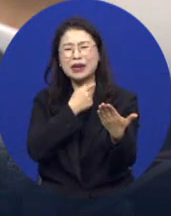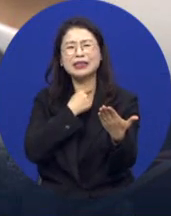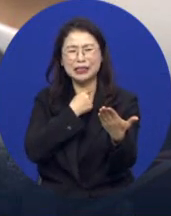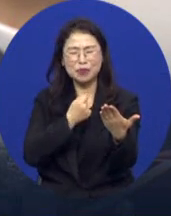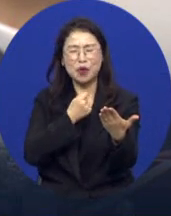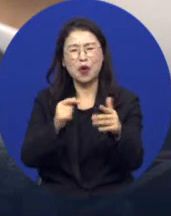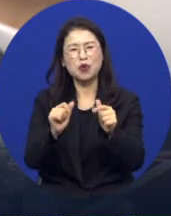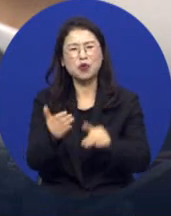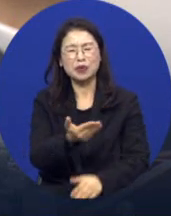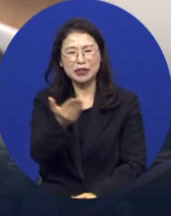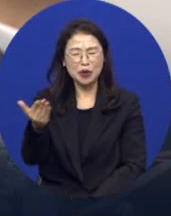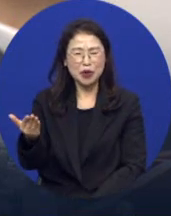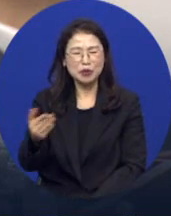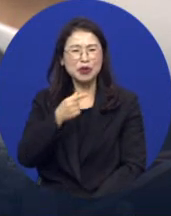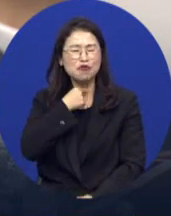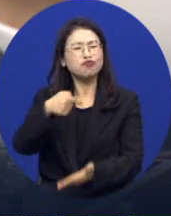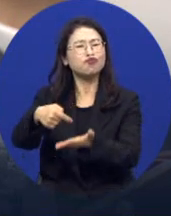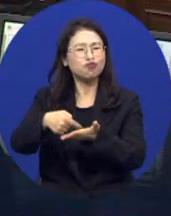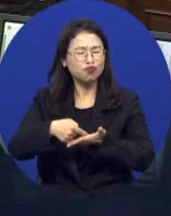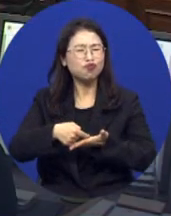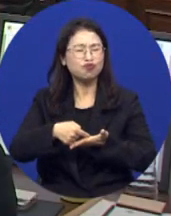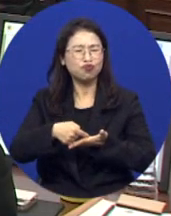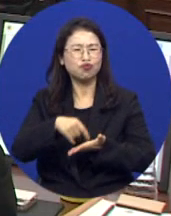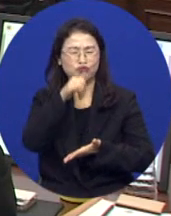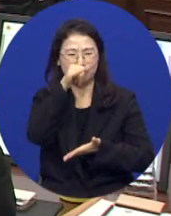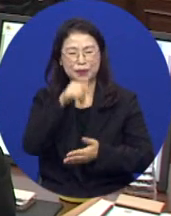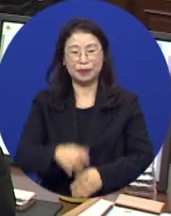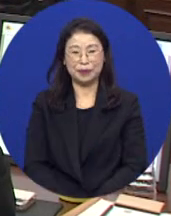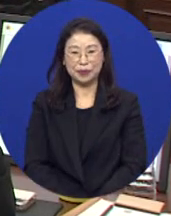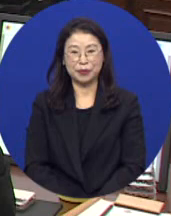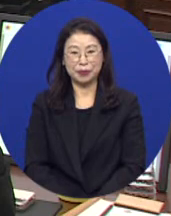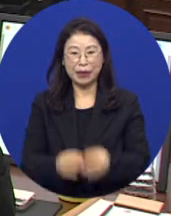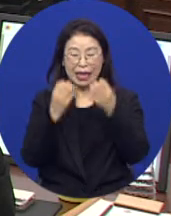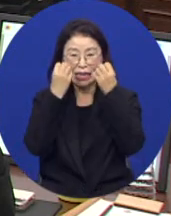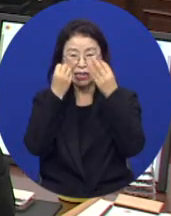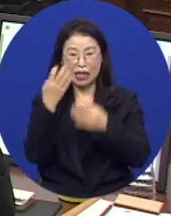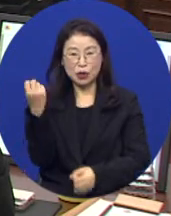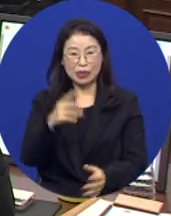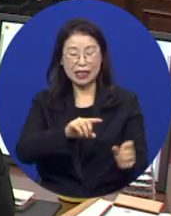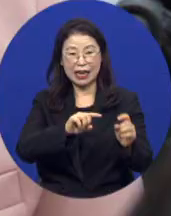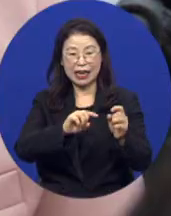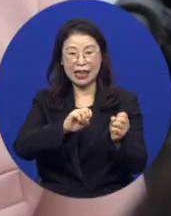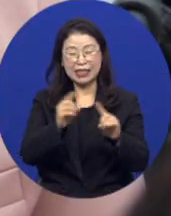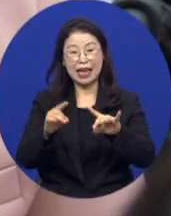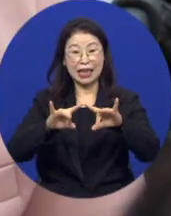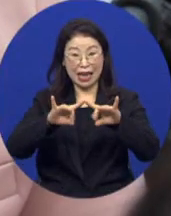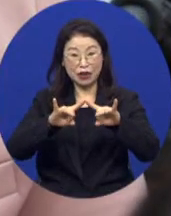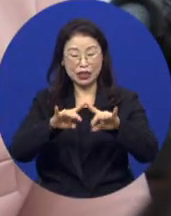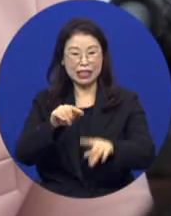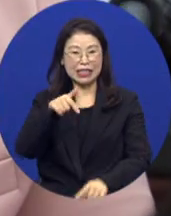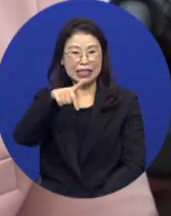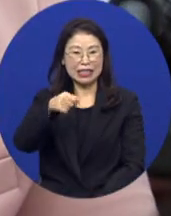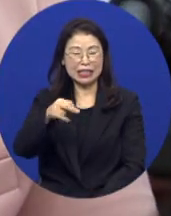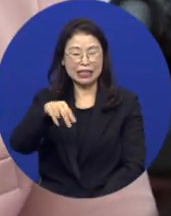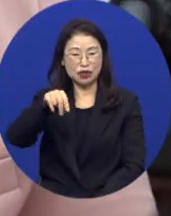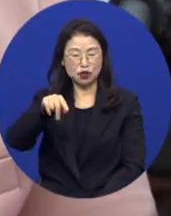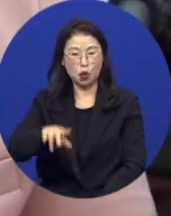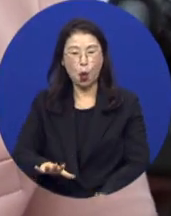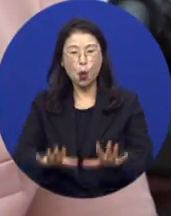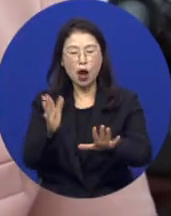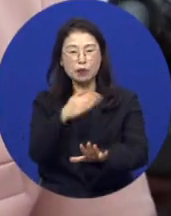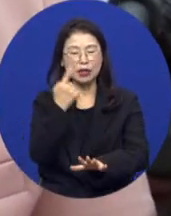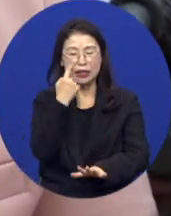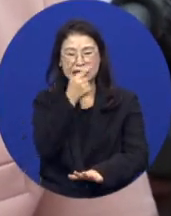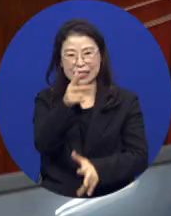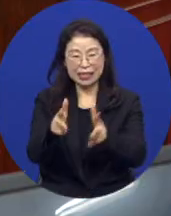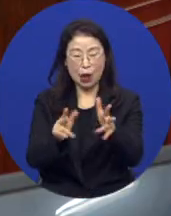또 도민 여러분들의 욕구가 있기 때문에. 신재생 에너지로 만드는 그린 수소는 올해부터 시작되는 실증